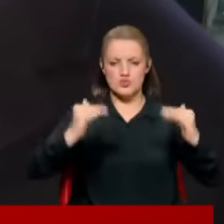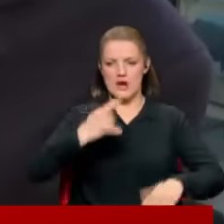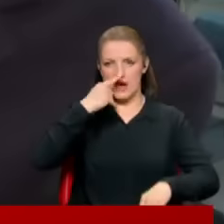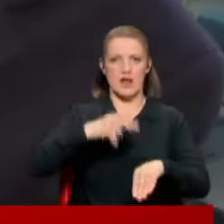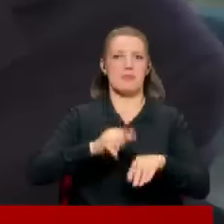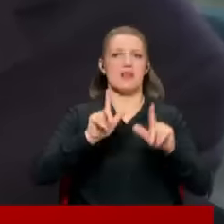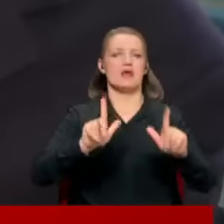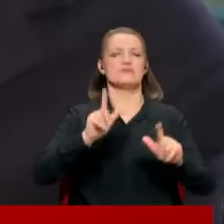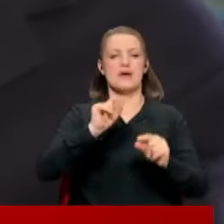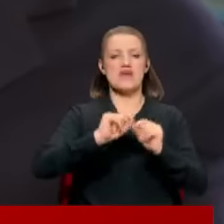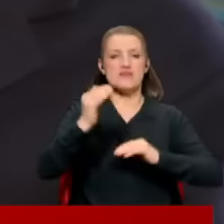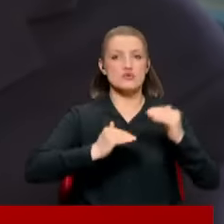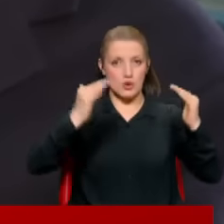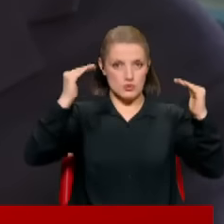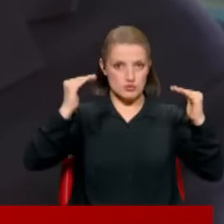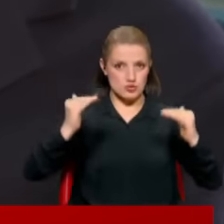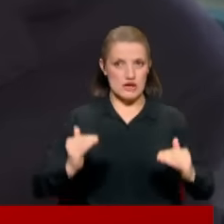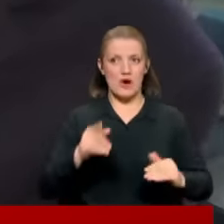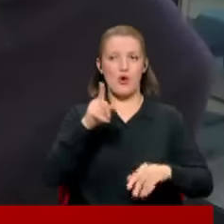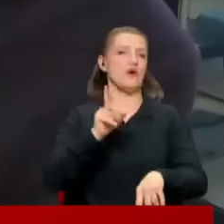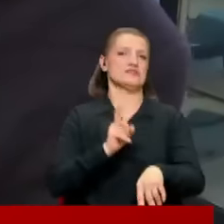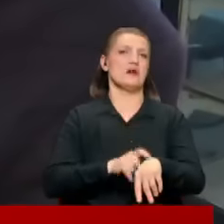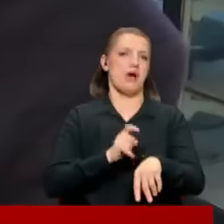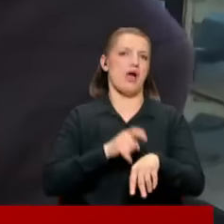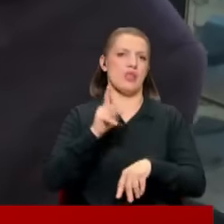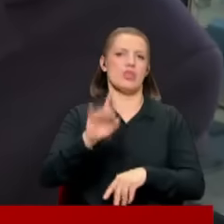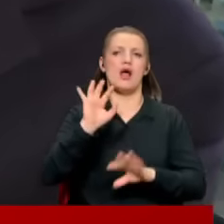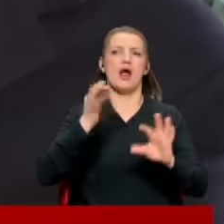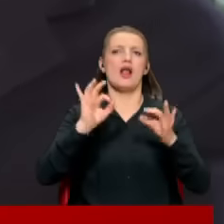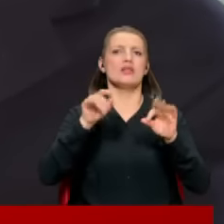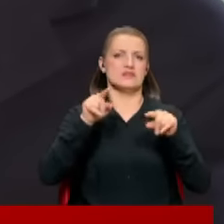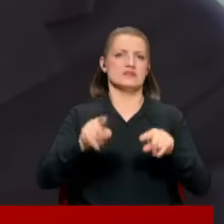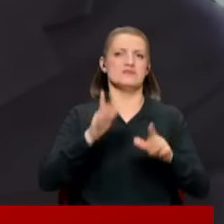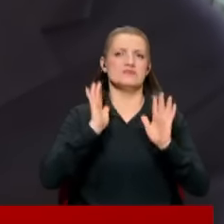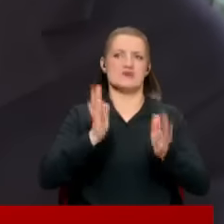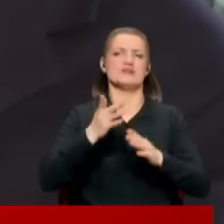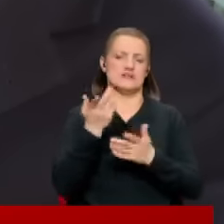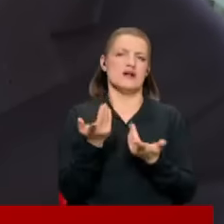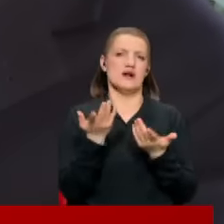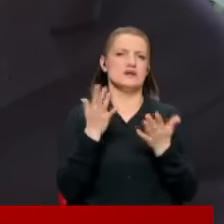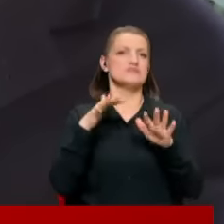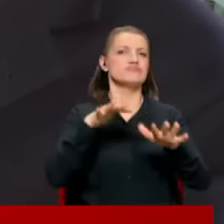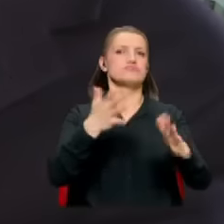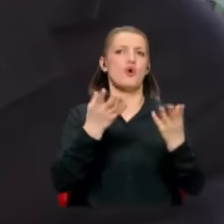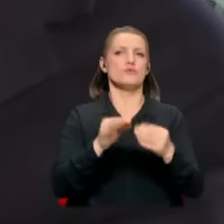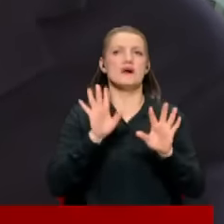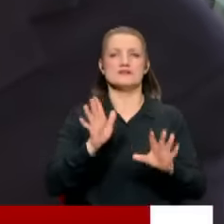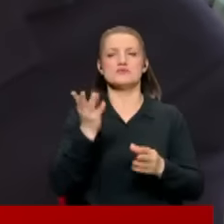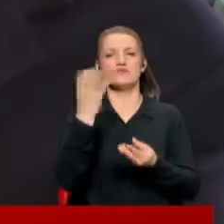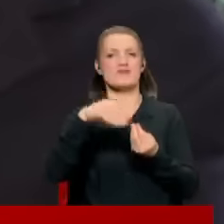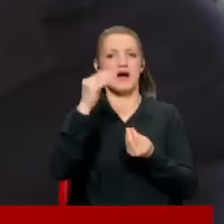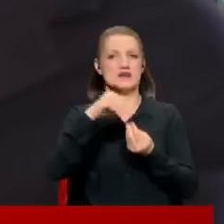inanması lazım. Eğer enflasyon düşerse o zaman altına talep de bugünkü kadar olmaz, daha sınırlı olmaya başlar. Yoksa